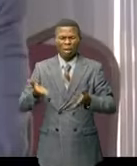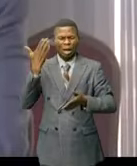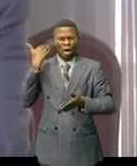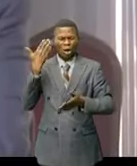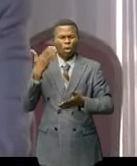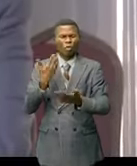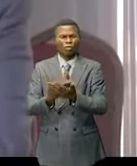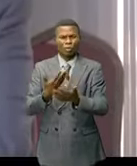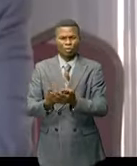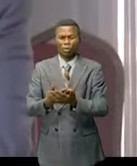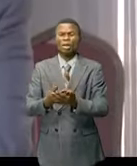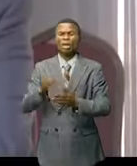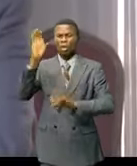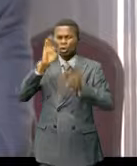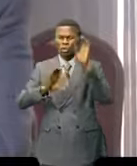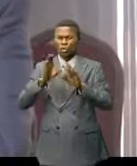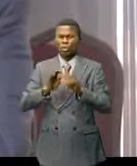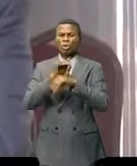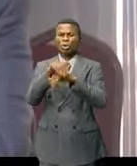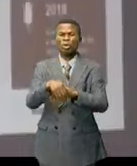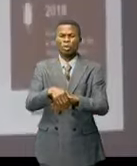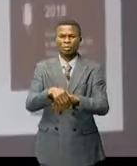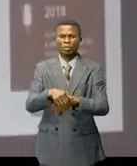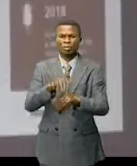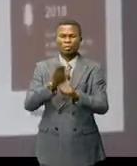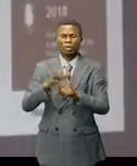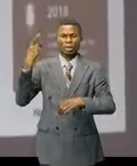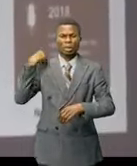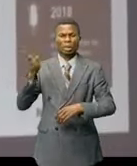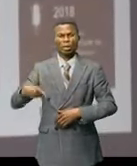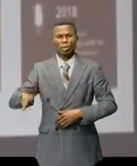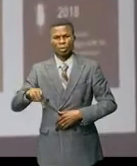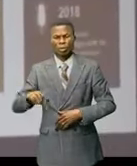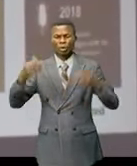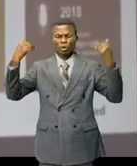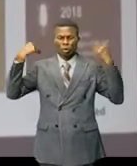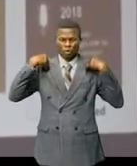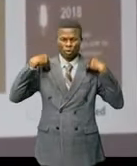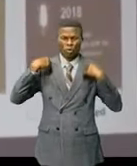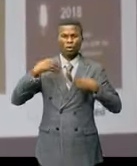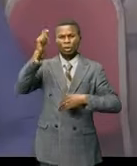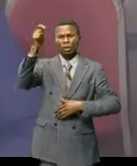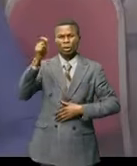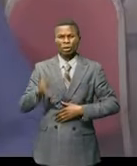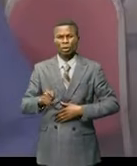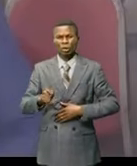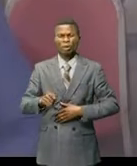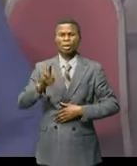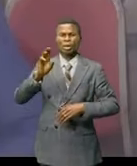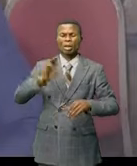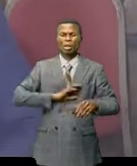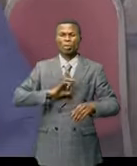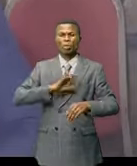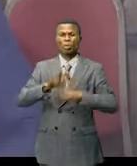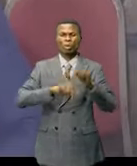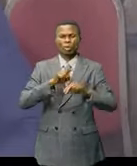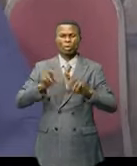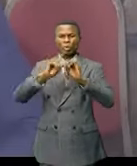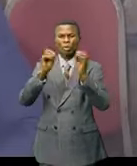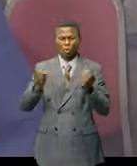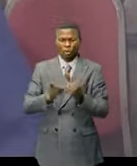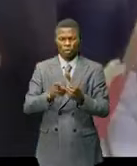cours de cette matinée scientifique qui a connu la participation des députés provinciaux, des autorités des FARDC, de la PNC, de la délégation